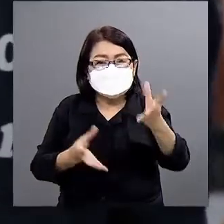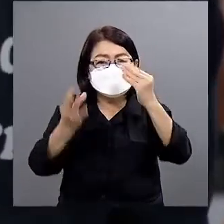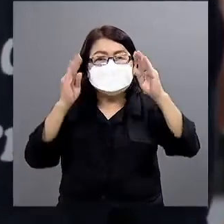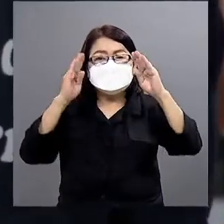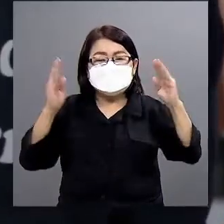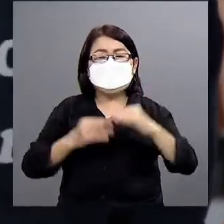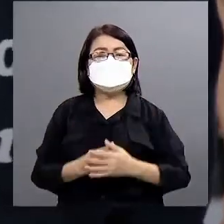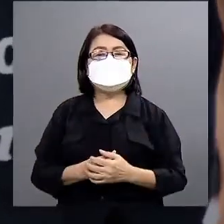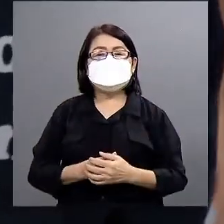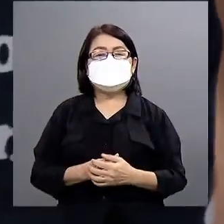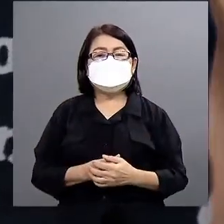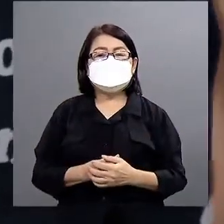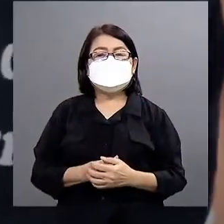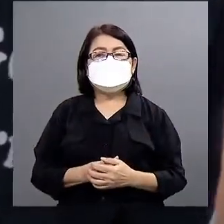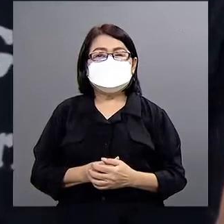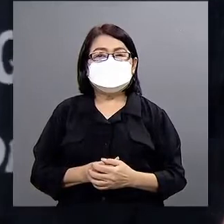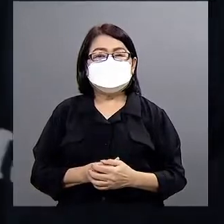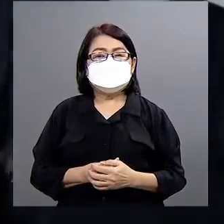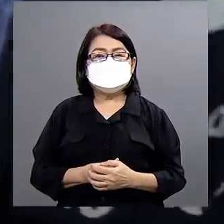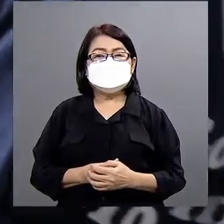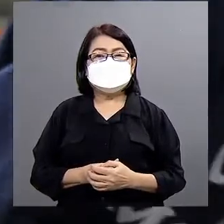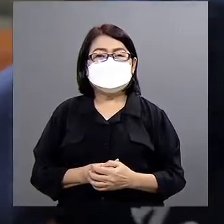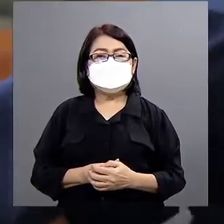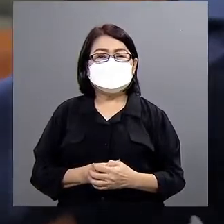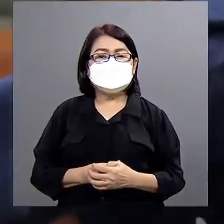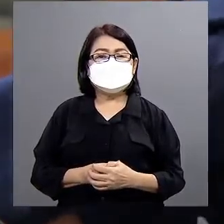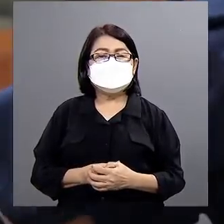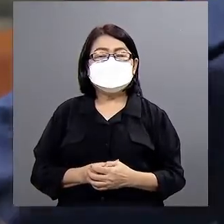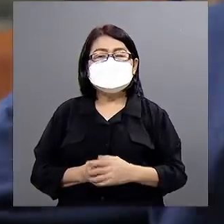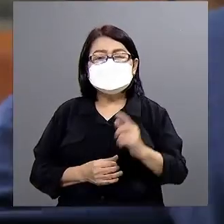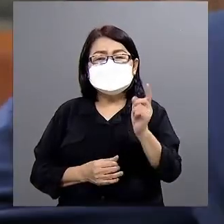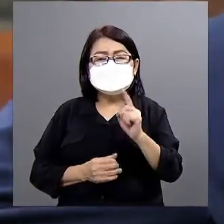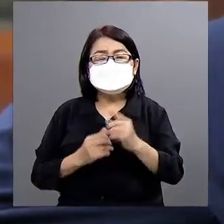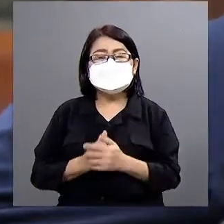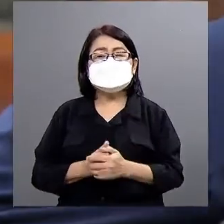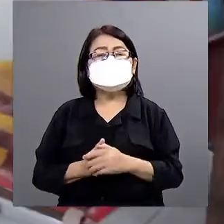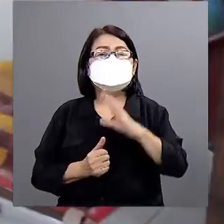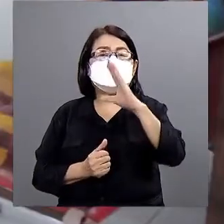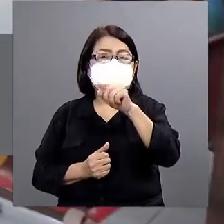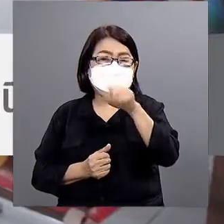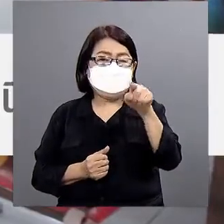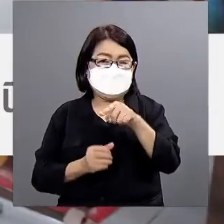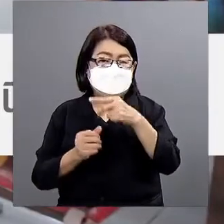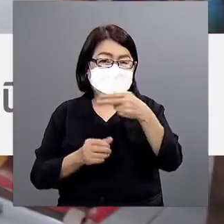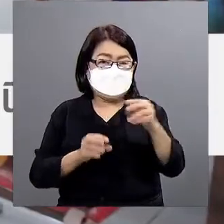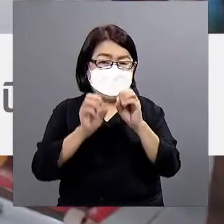พนซิล เพนซ ิ ล เพนซ ิ ล แปลว่า พ ิน สอพินสอ